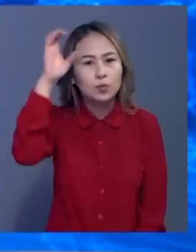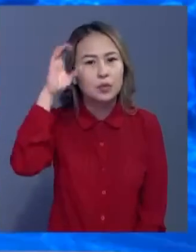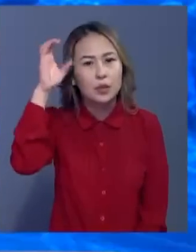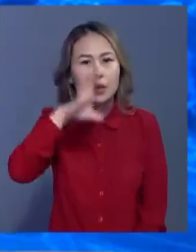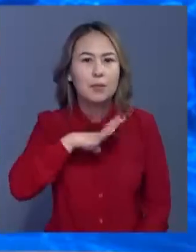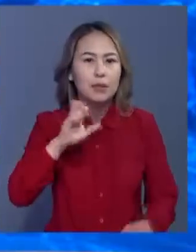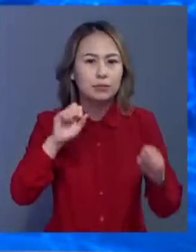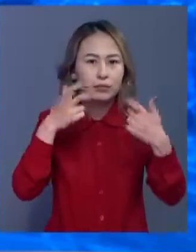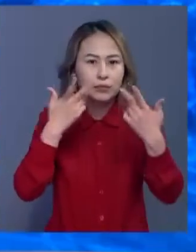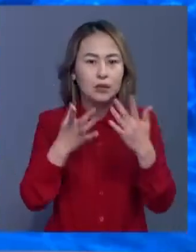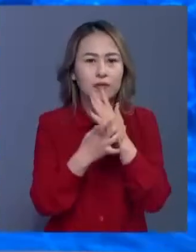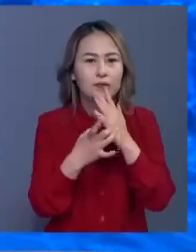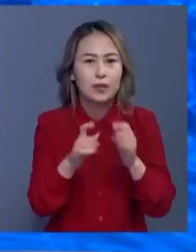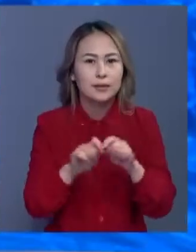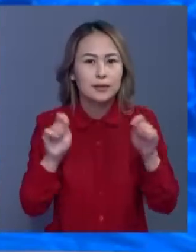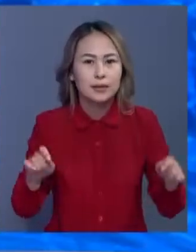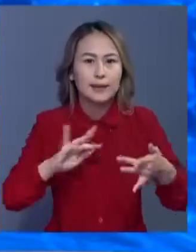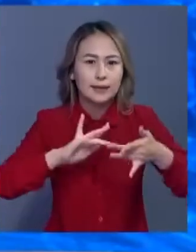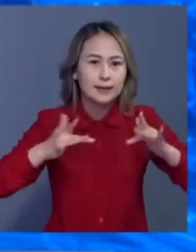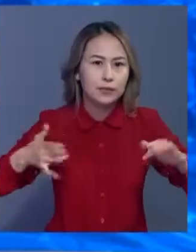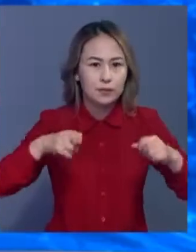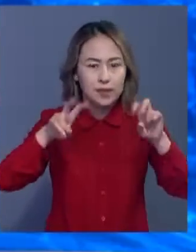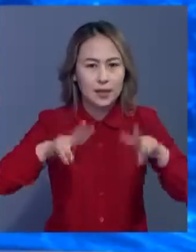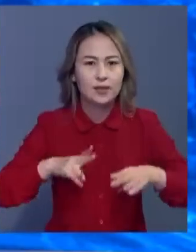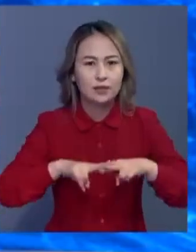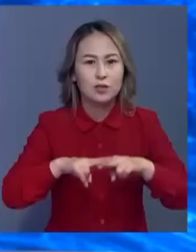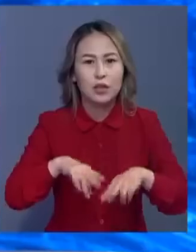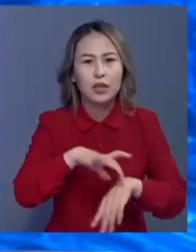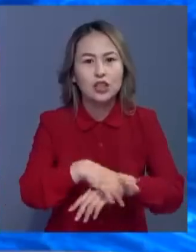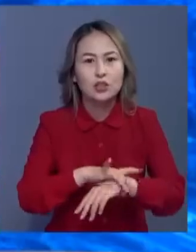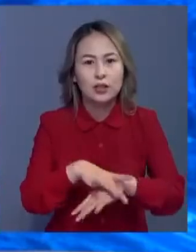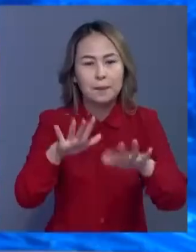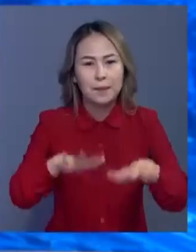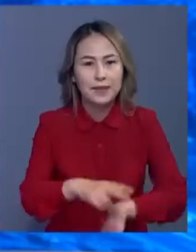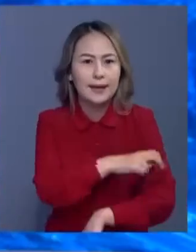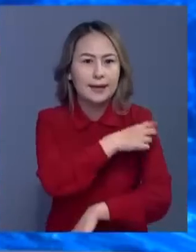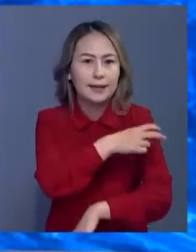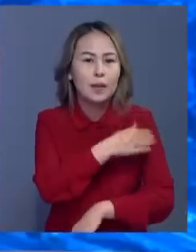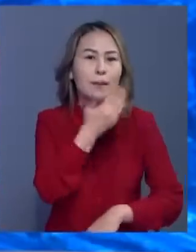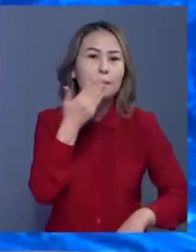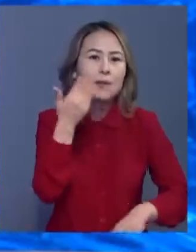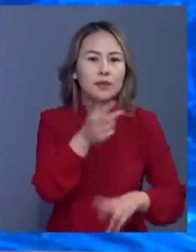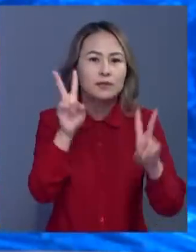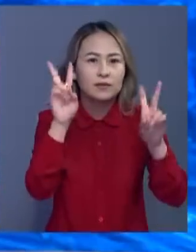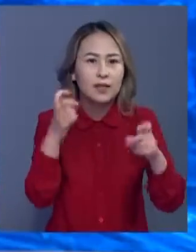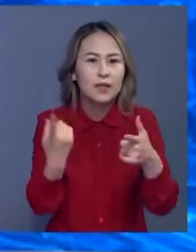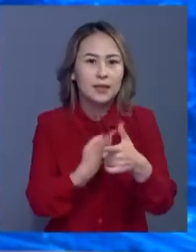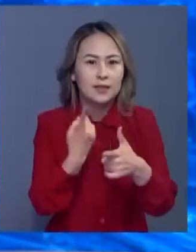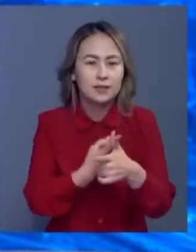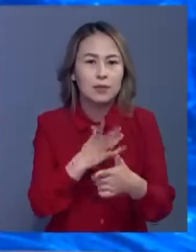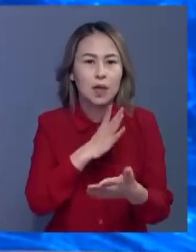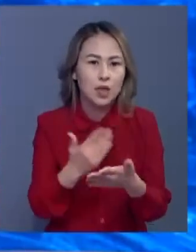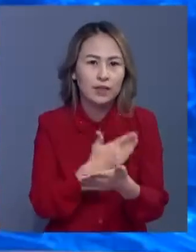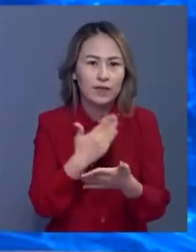Өзбекстанда онлайн емхана ашылды. Интернет портал ел астанасы Ташкентте құрылды. Дәрігерден сұра деп аталатын жаңалық